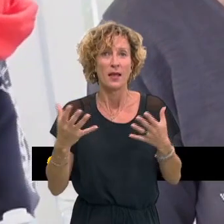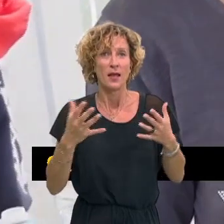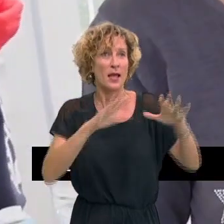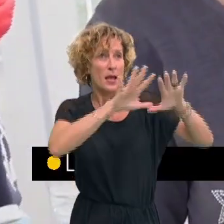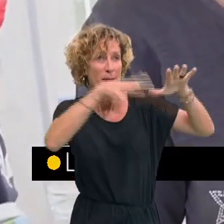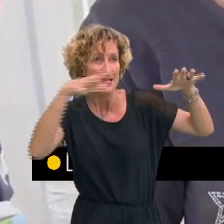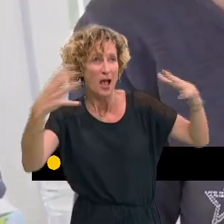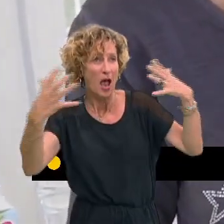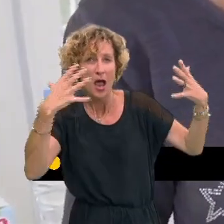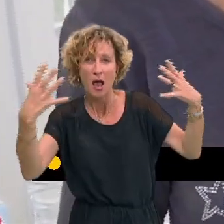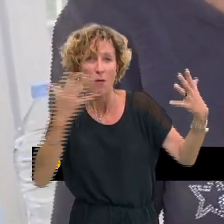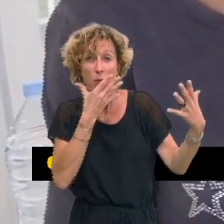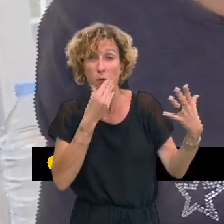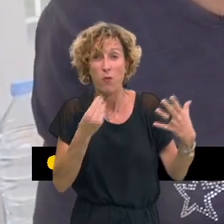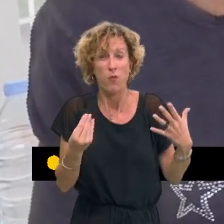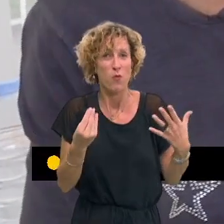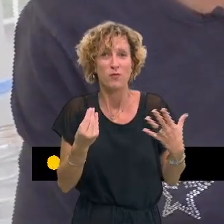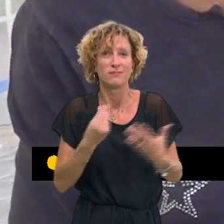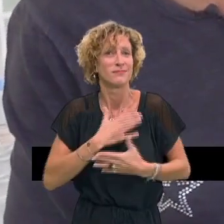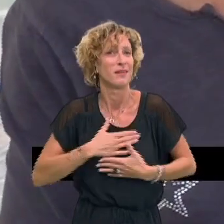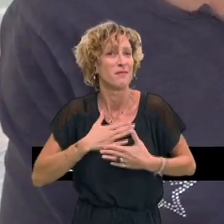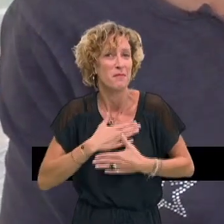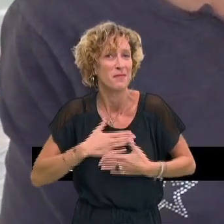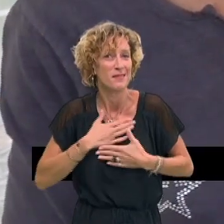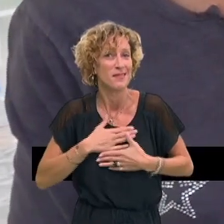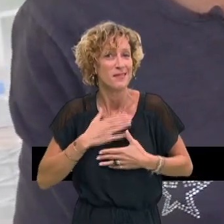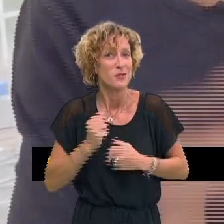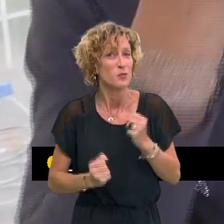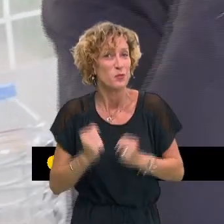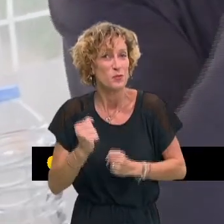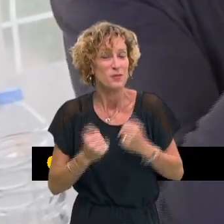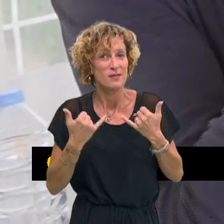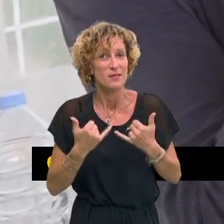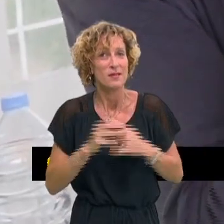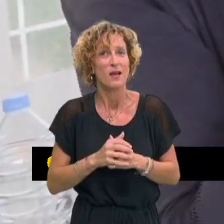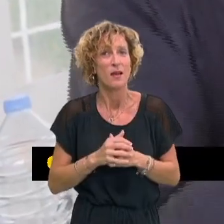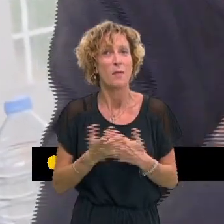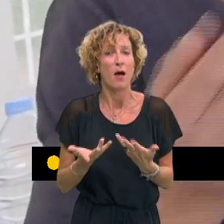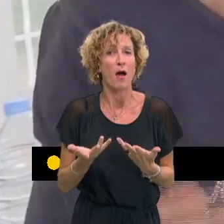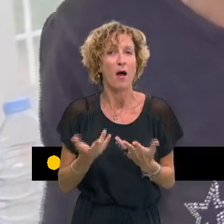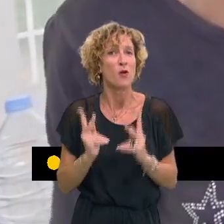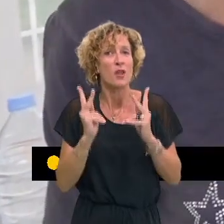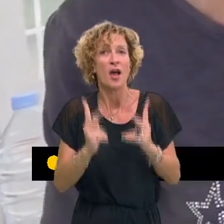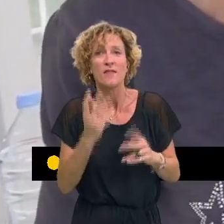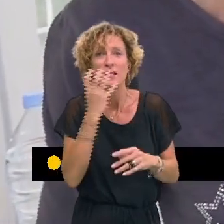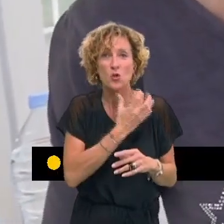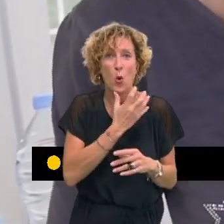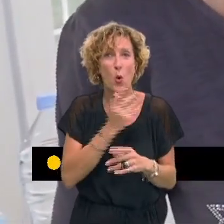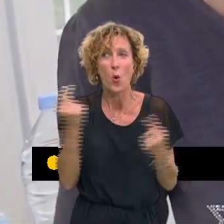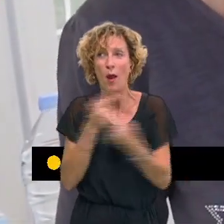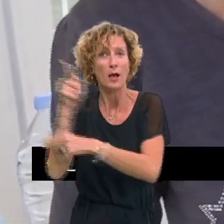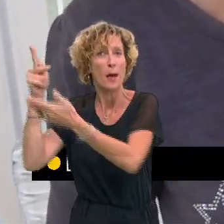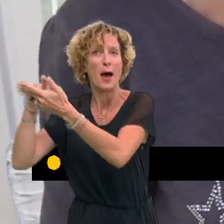tellement magnifiques que voilà, c'est un plaisir de courir ici. On arrive, il fait chaud, on était à Paris, il